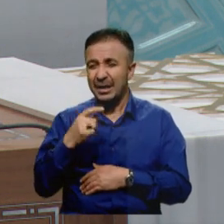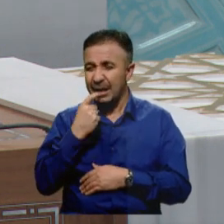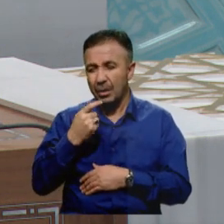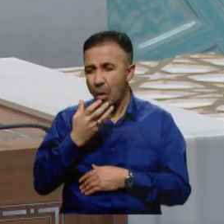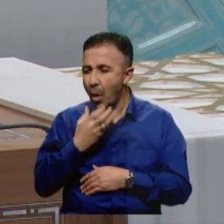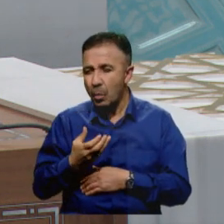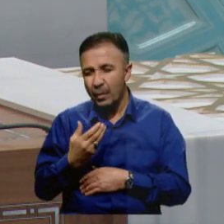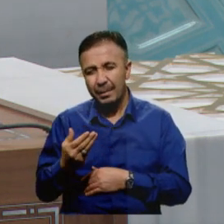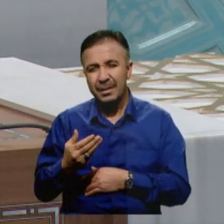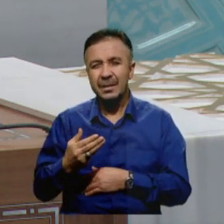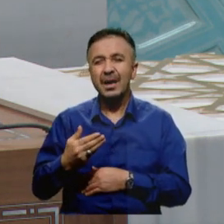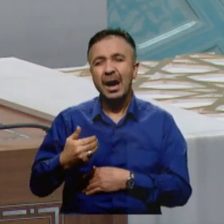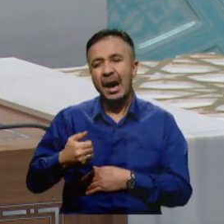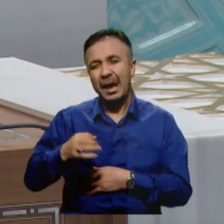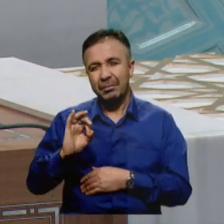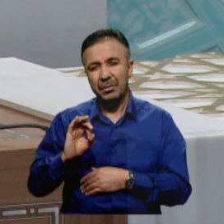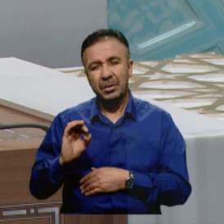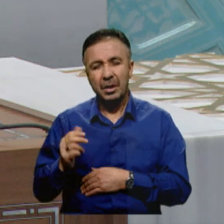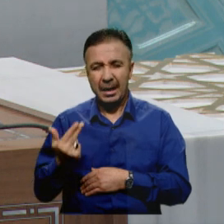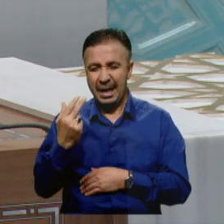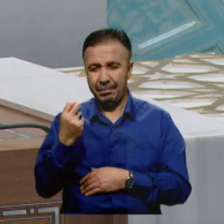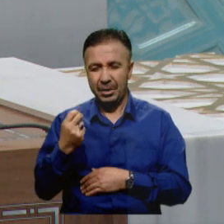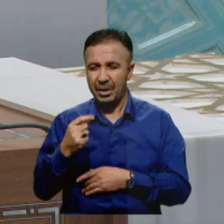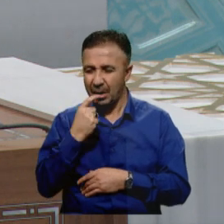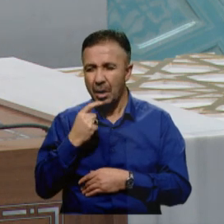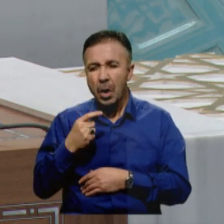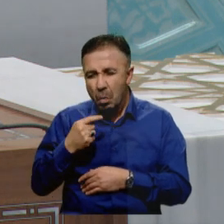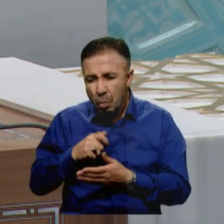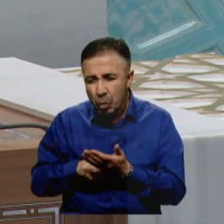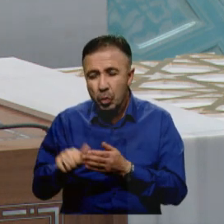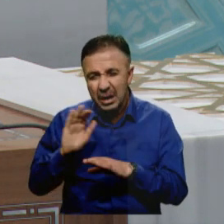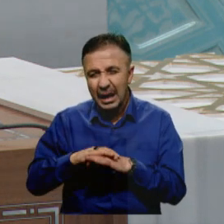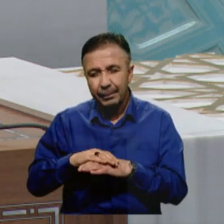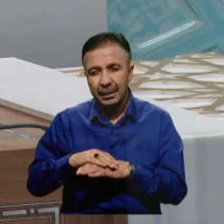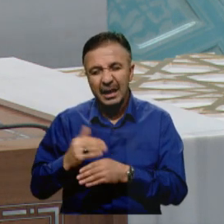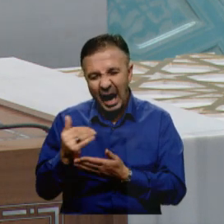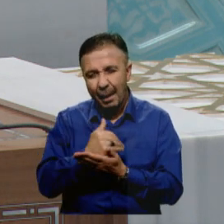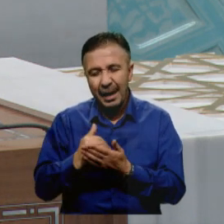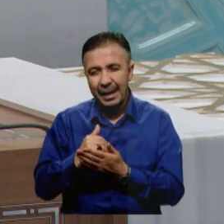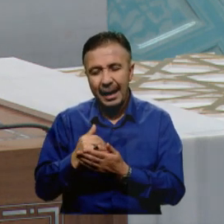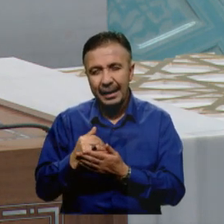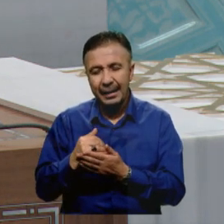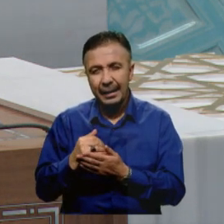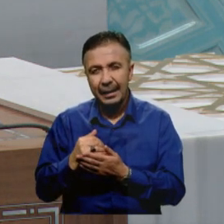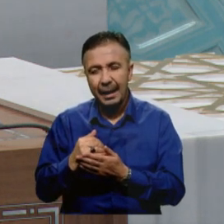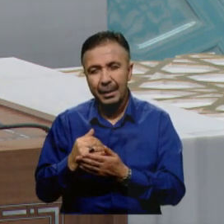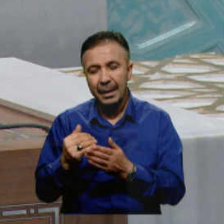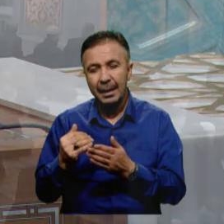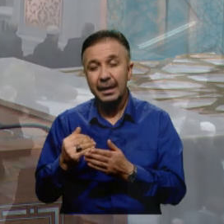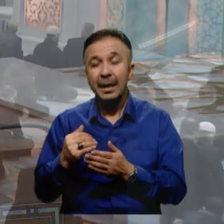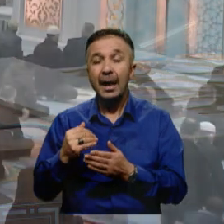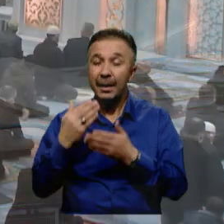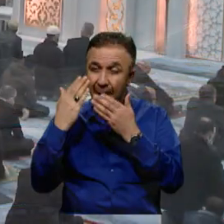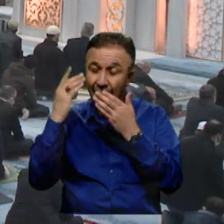100 her neyse, bütün yapıp ettikleri reddedilmiştir. Allah katında hiçbirisi kabul